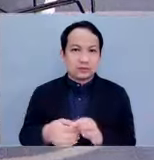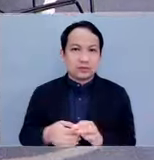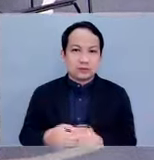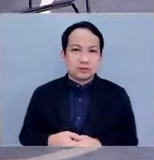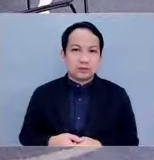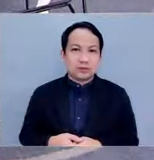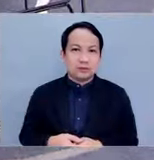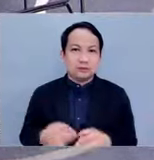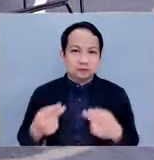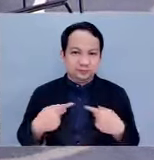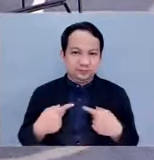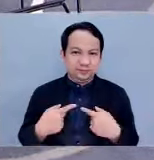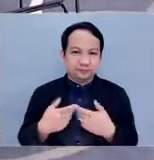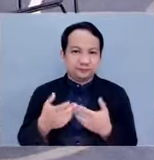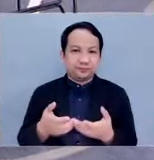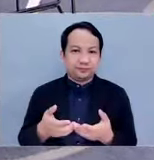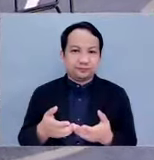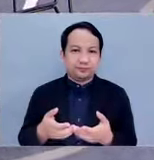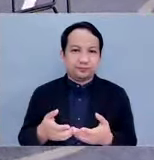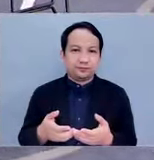Maine Coon.